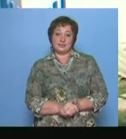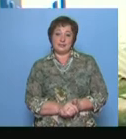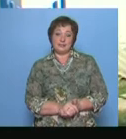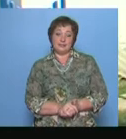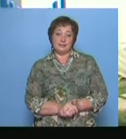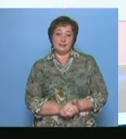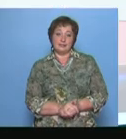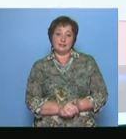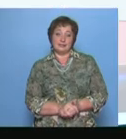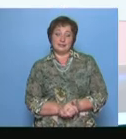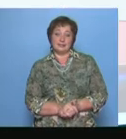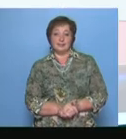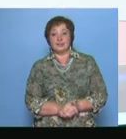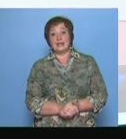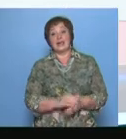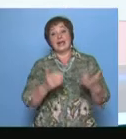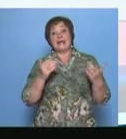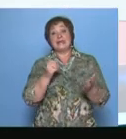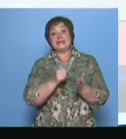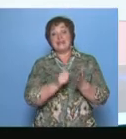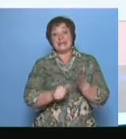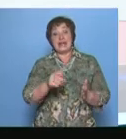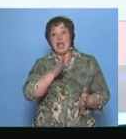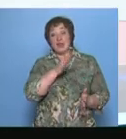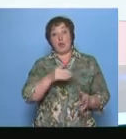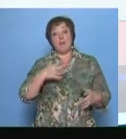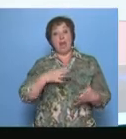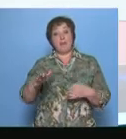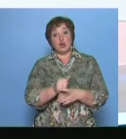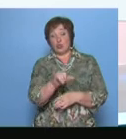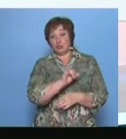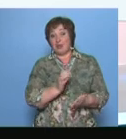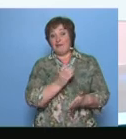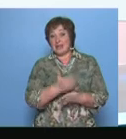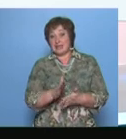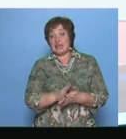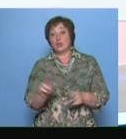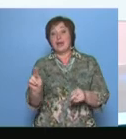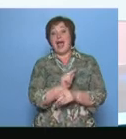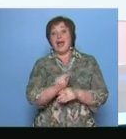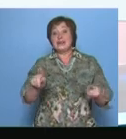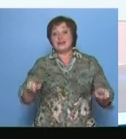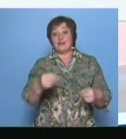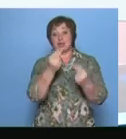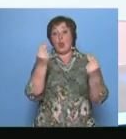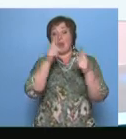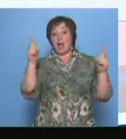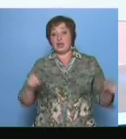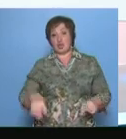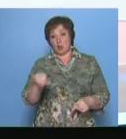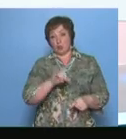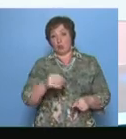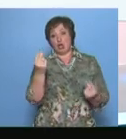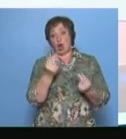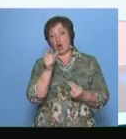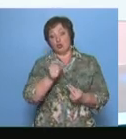Удмуртия». К 70-летию Победы республика выделит средства на реставрацию картин удмуртских художников. Решение